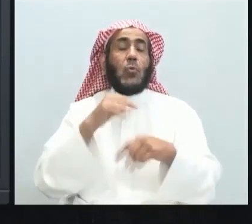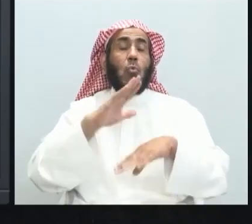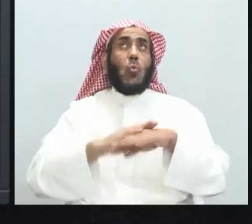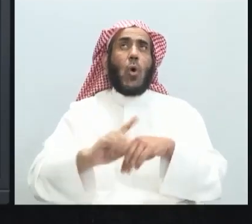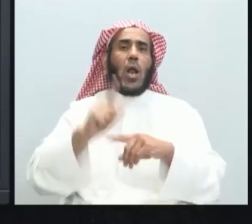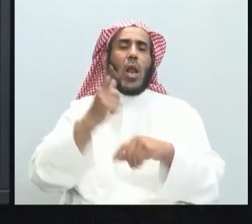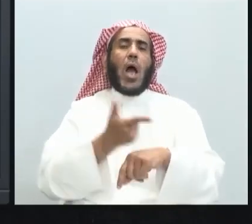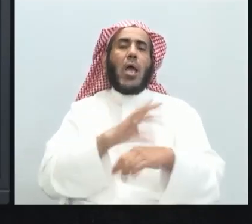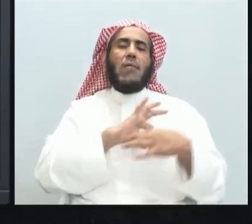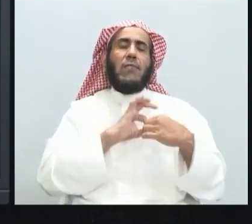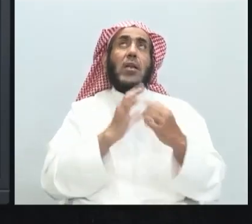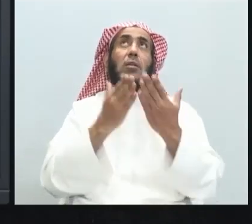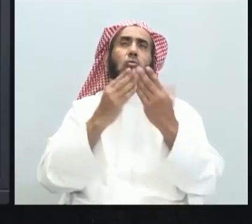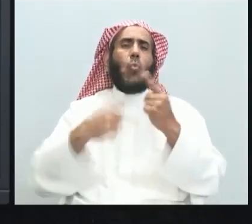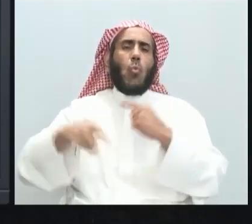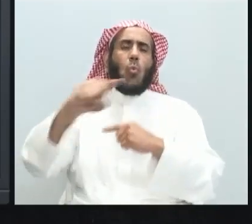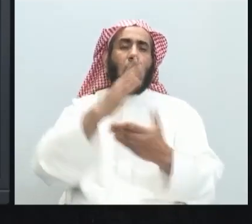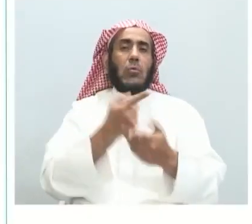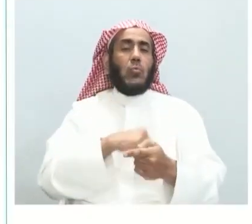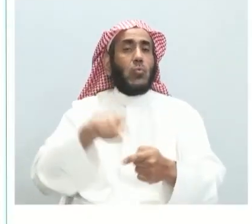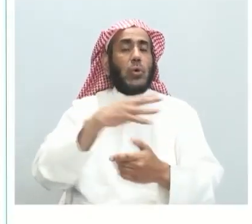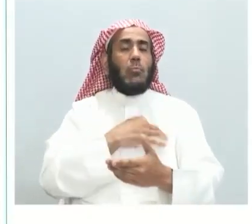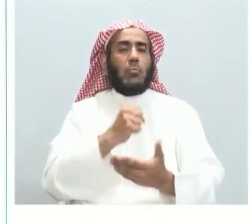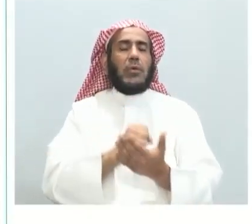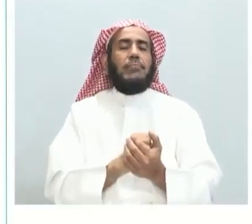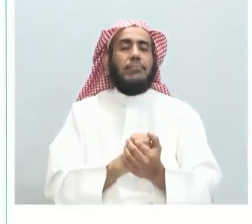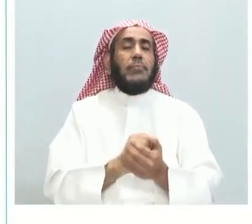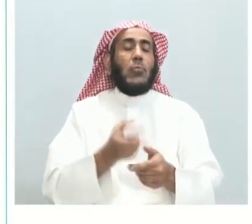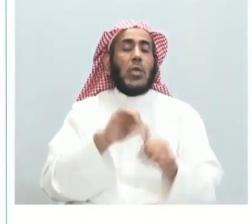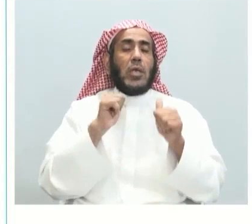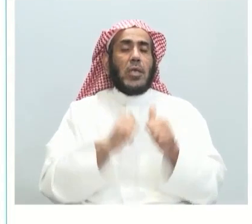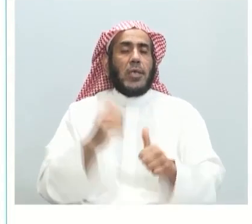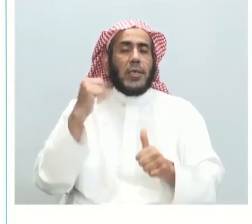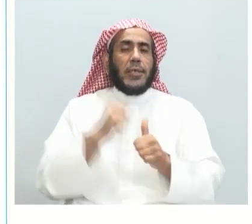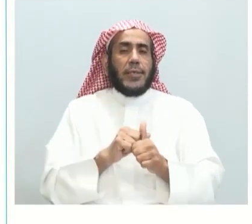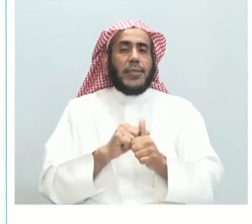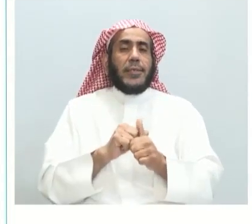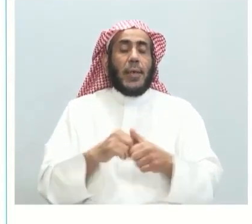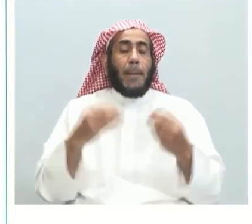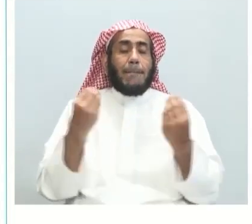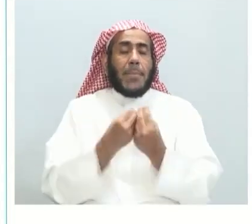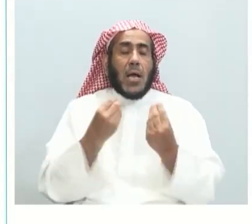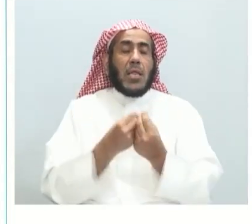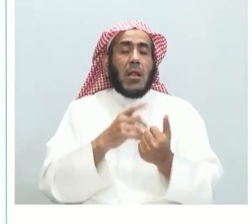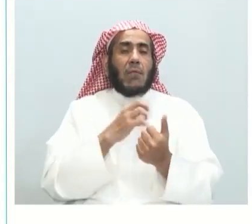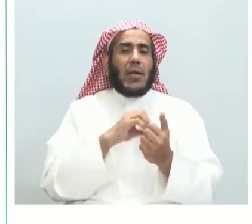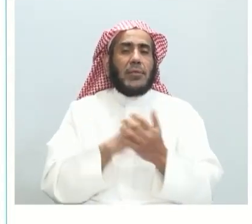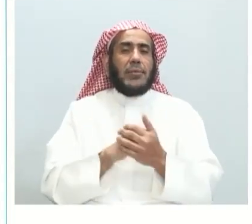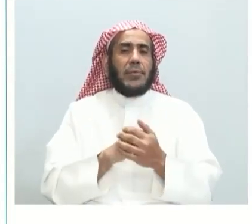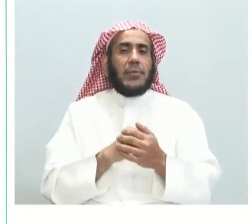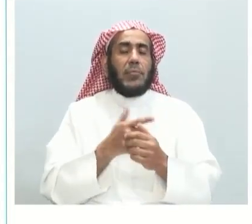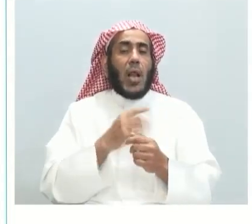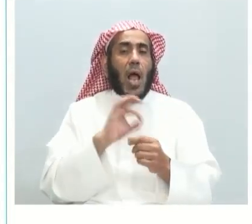الله فتوكلوا ان كنتم مؤمنين ايضا ايها الطلاب والطالبات مع هذه الفائده من